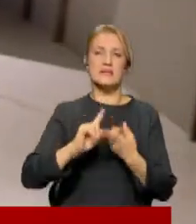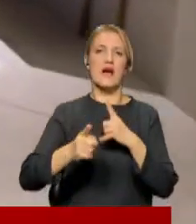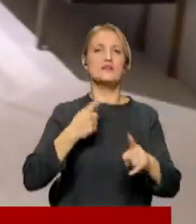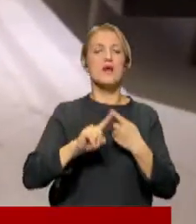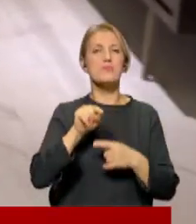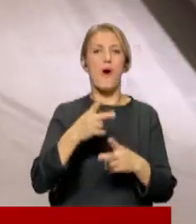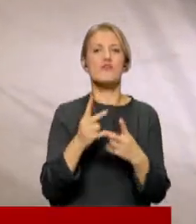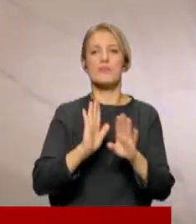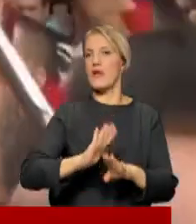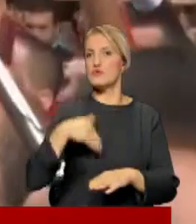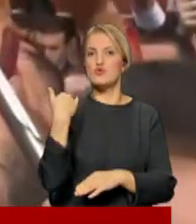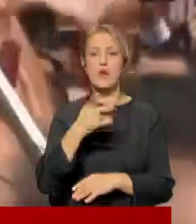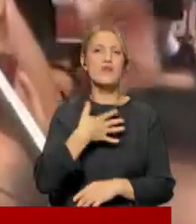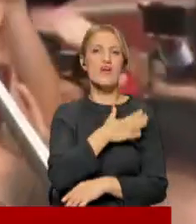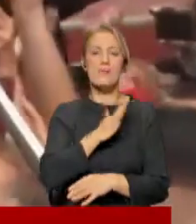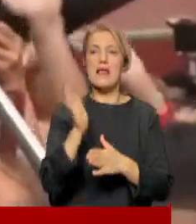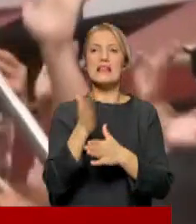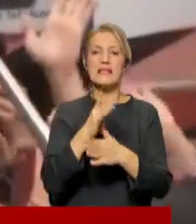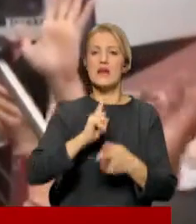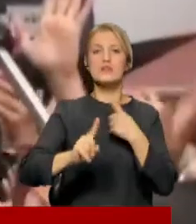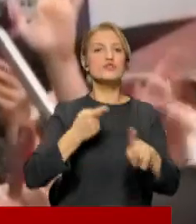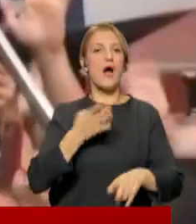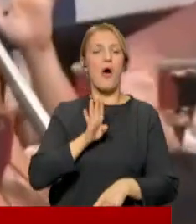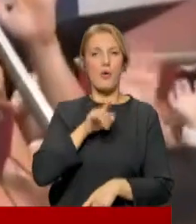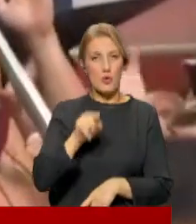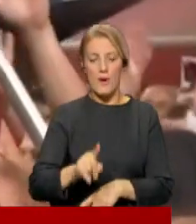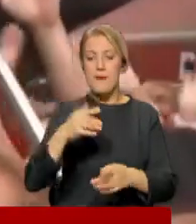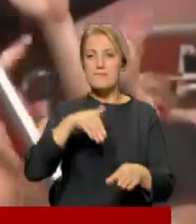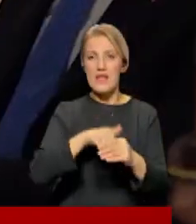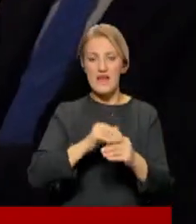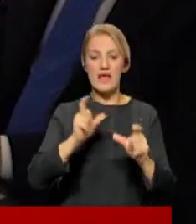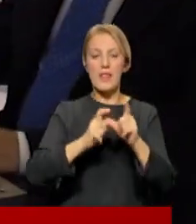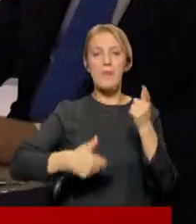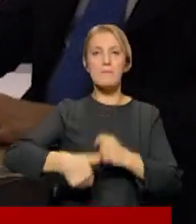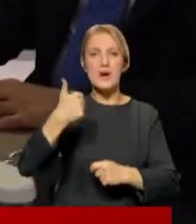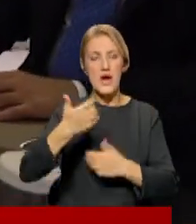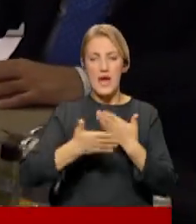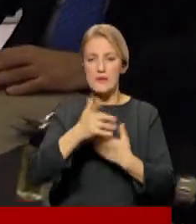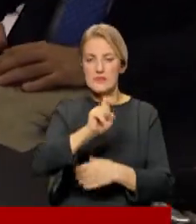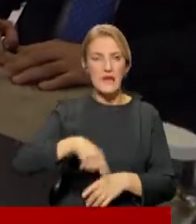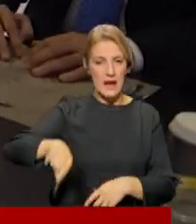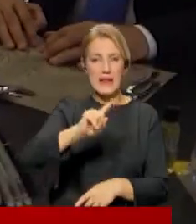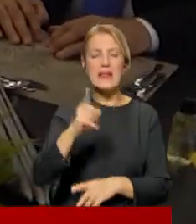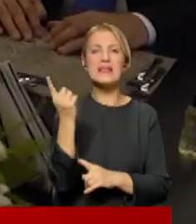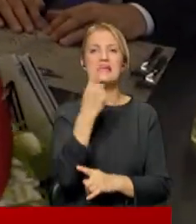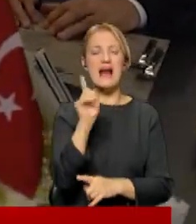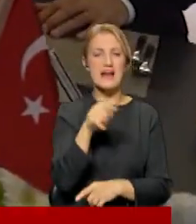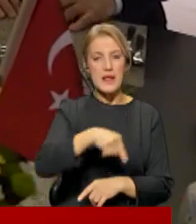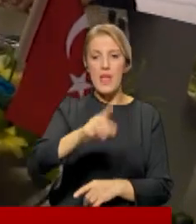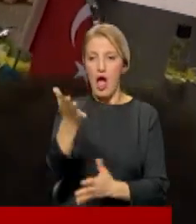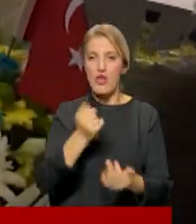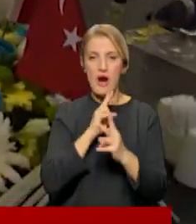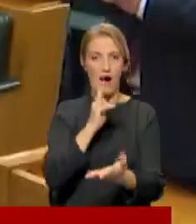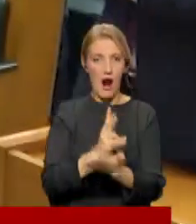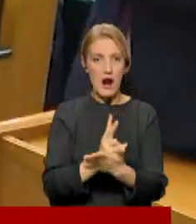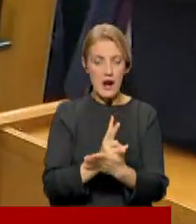ısıttı Bu açıklamadan sonra CHP lideri Kılıçdaroğlu milletvekilleri ve genel başkan yardımcılarına liderlerin alacağı kararlarla